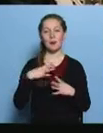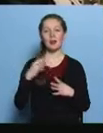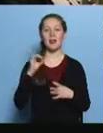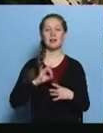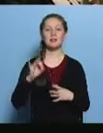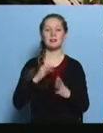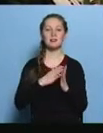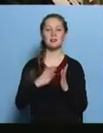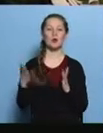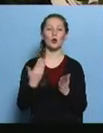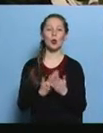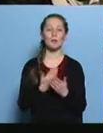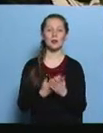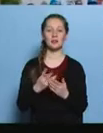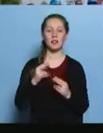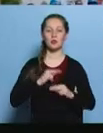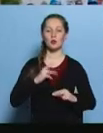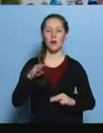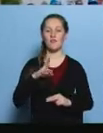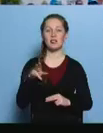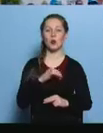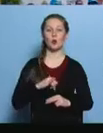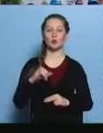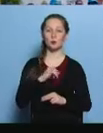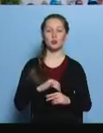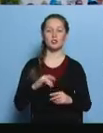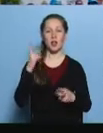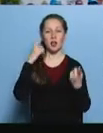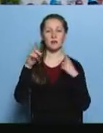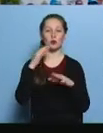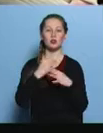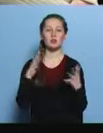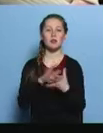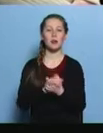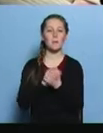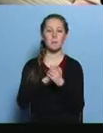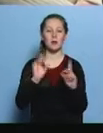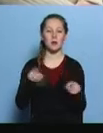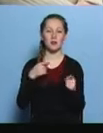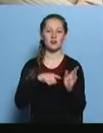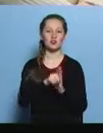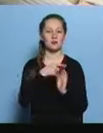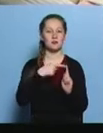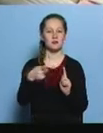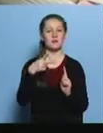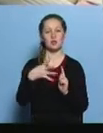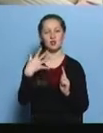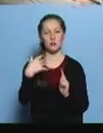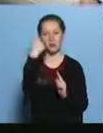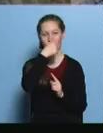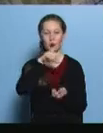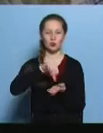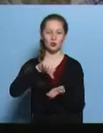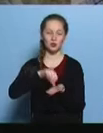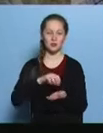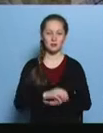наших миротворцев. Сотрудники МВД Удмуртии в миротворческих миссиях ООН принимают участие с 2005 года. Оксана Худякова, Елена Буховская,